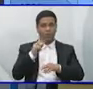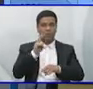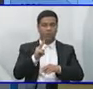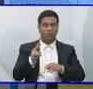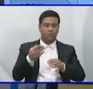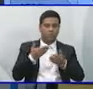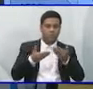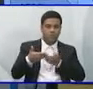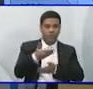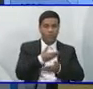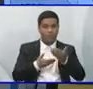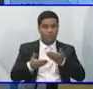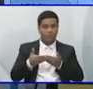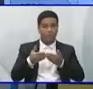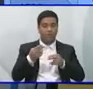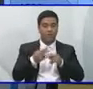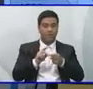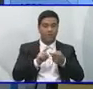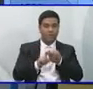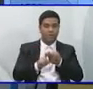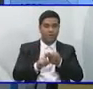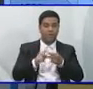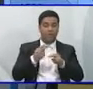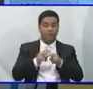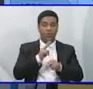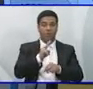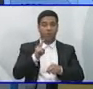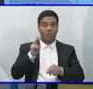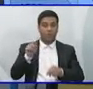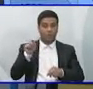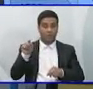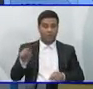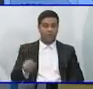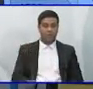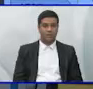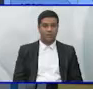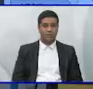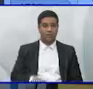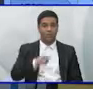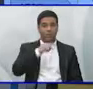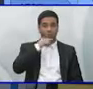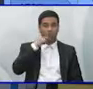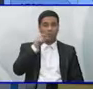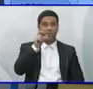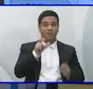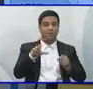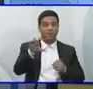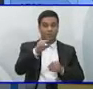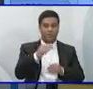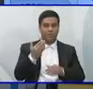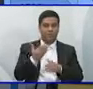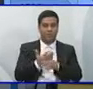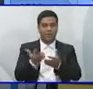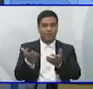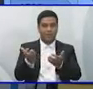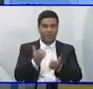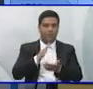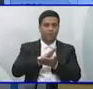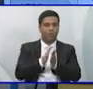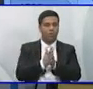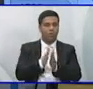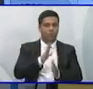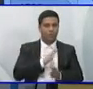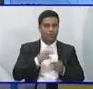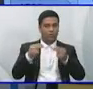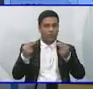qator munozaralar tarzida Qoraqalpoqlarning Rossiya fuqaroligini